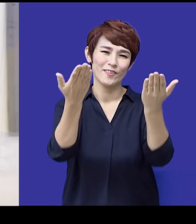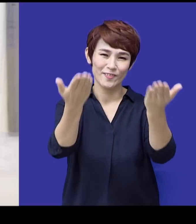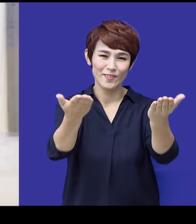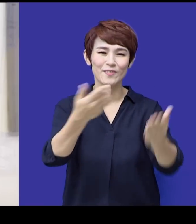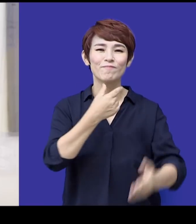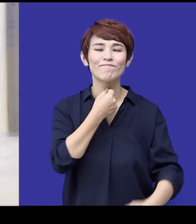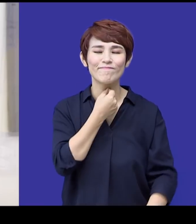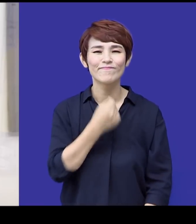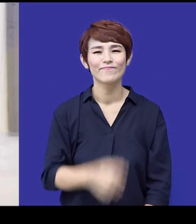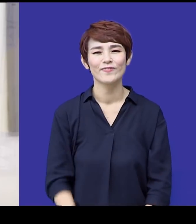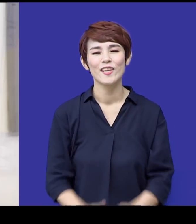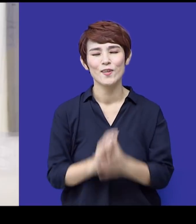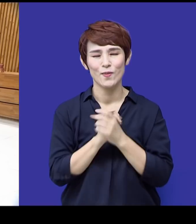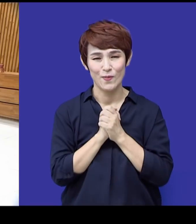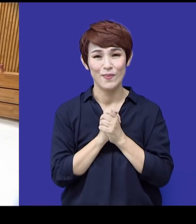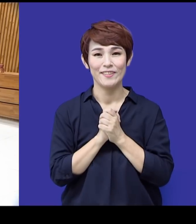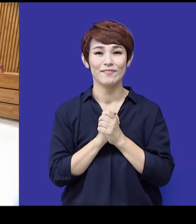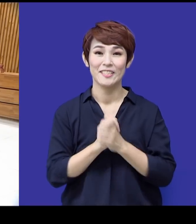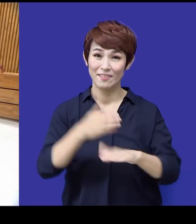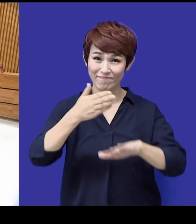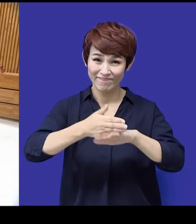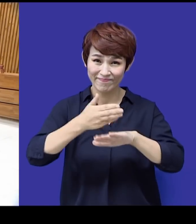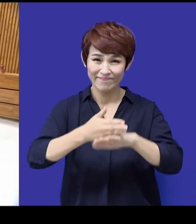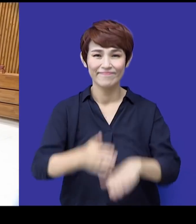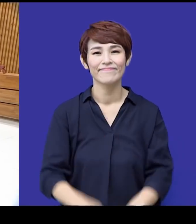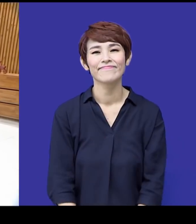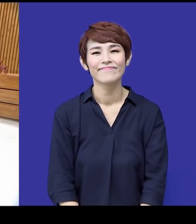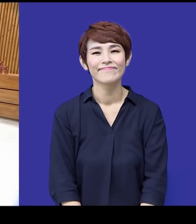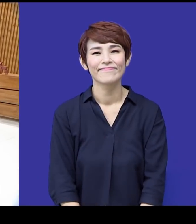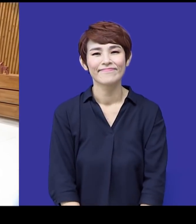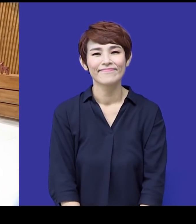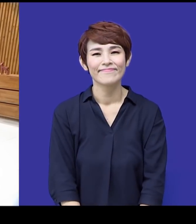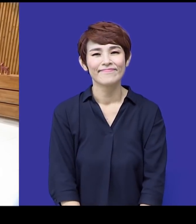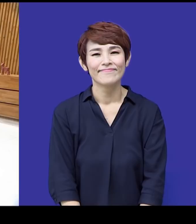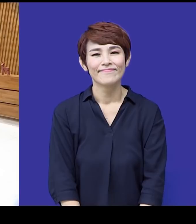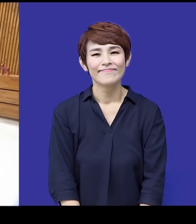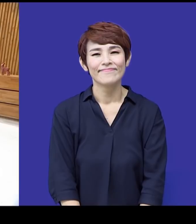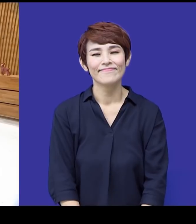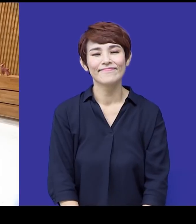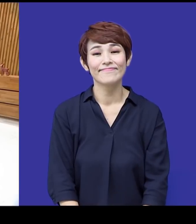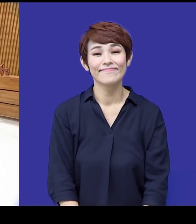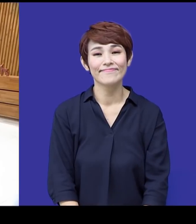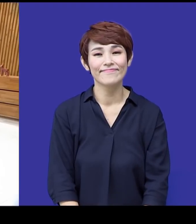넘치기를 저희도 기도하겠습니다. 감사합니다. 오늘 귀한 간증 나눠주셔서 고맙습니다. 감사합니다. 감사합니다. 감사합니다. 네.